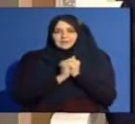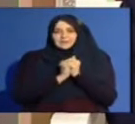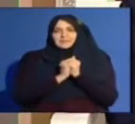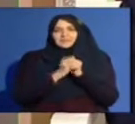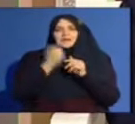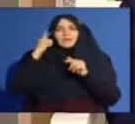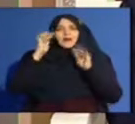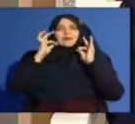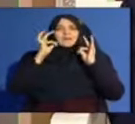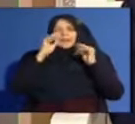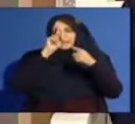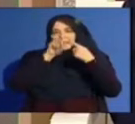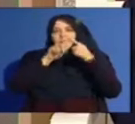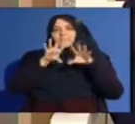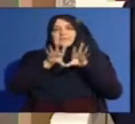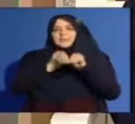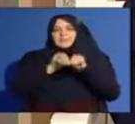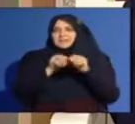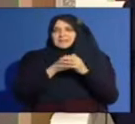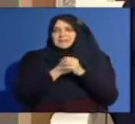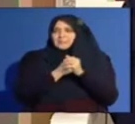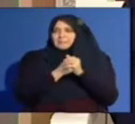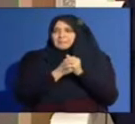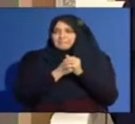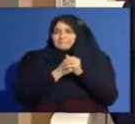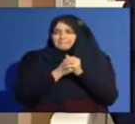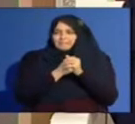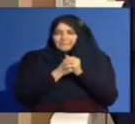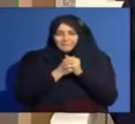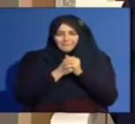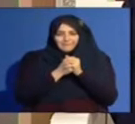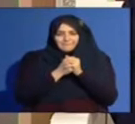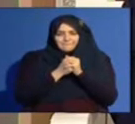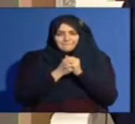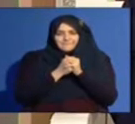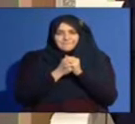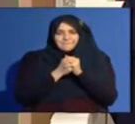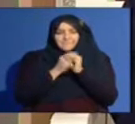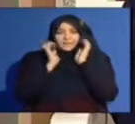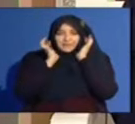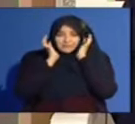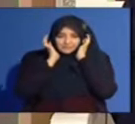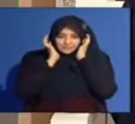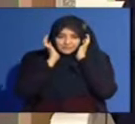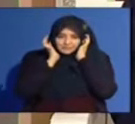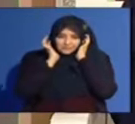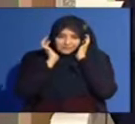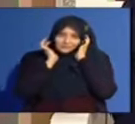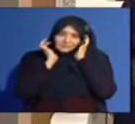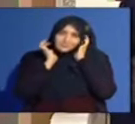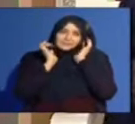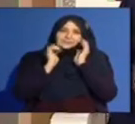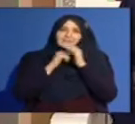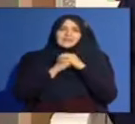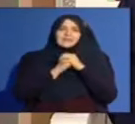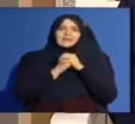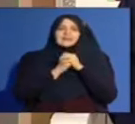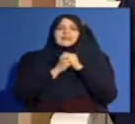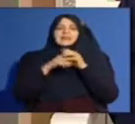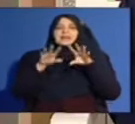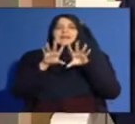بالأسرة. إذن سنعرض للنقاش في هذه السهرة الأسرة المسلمة في